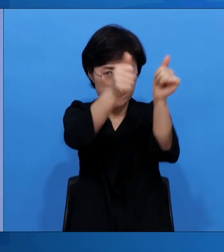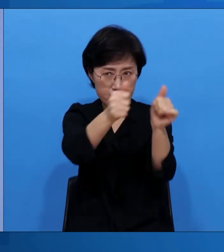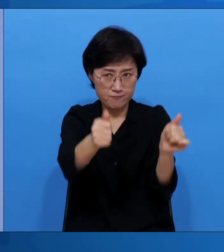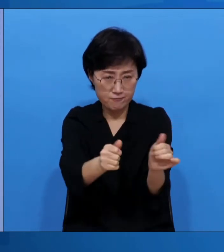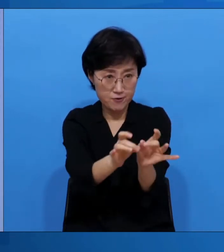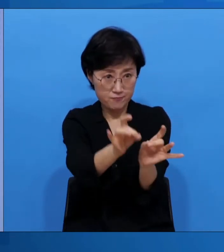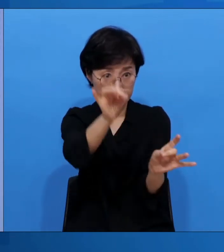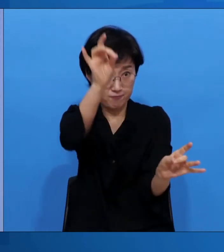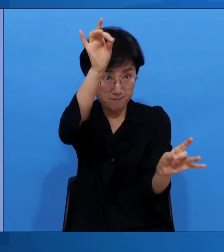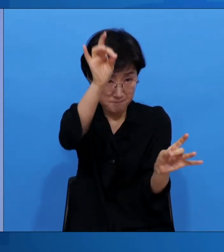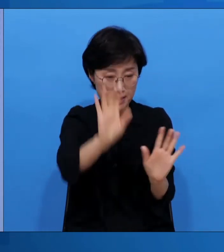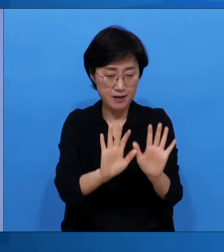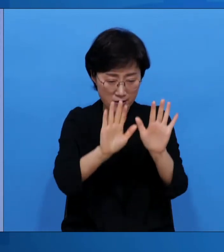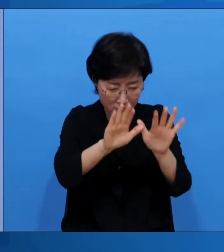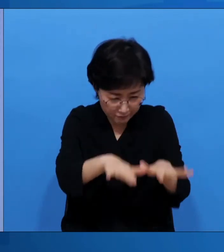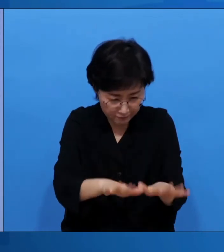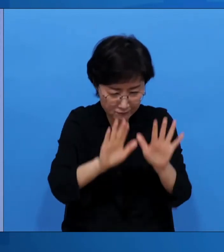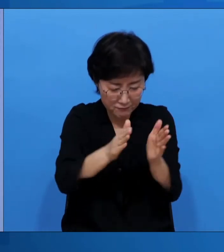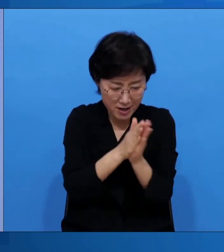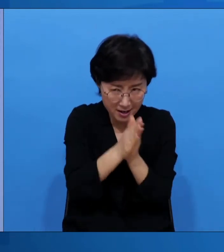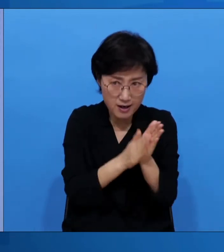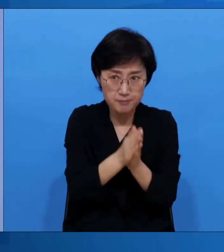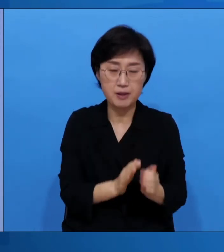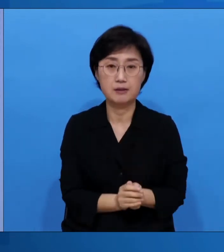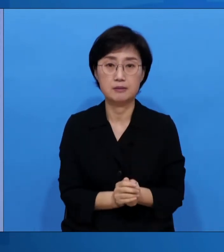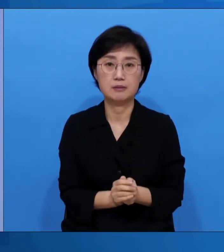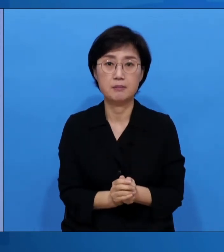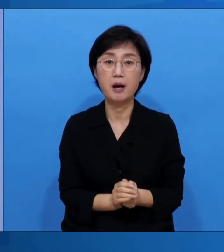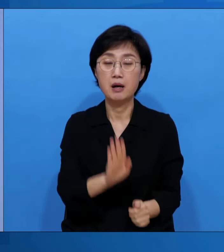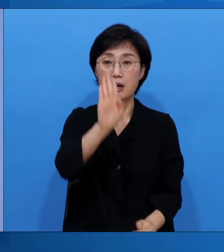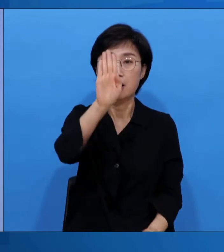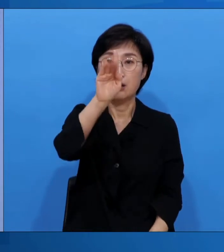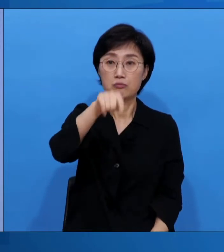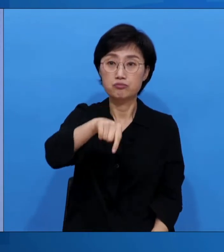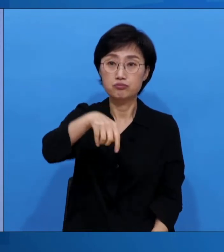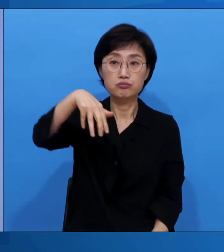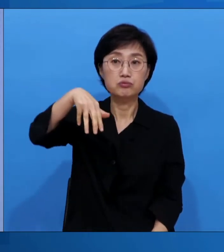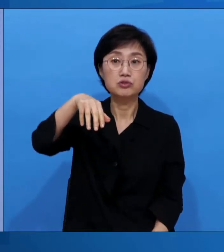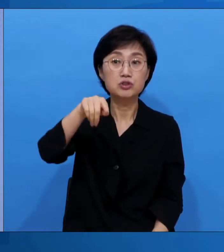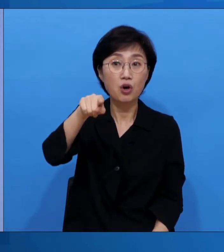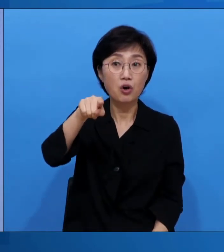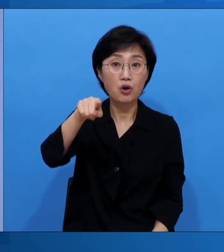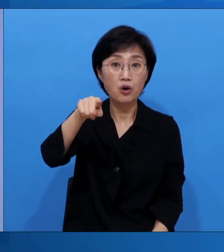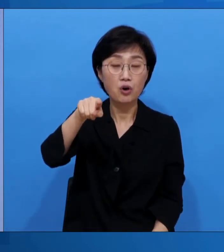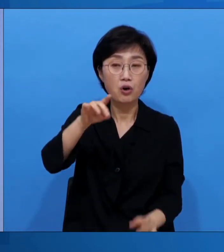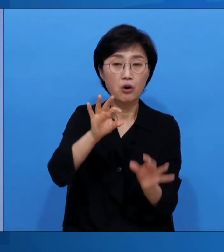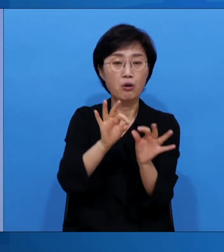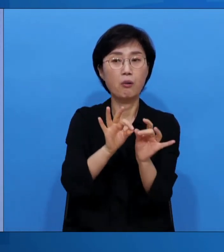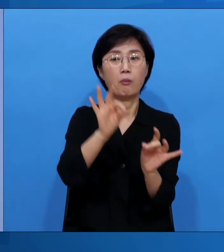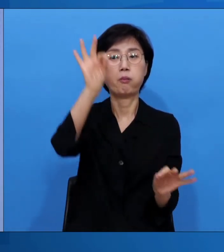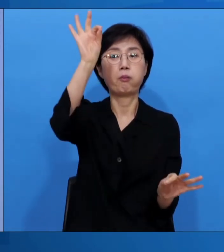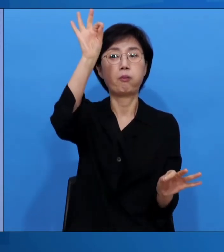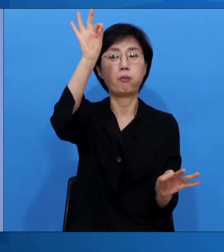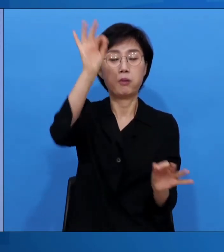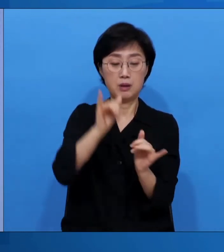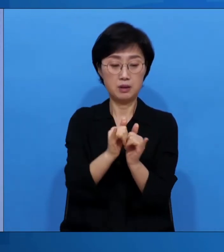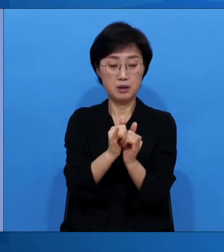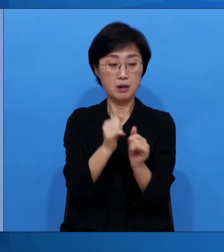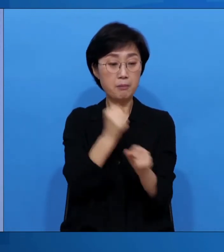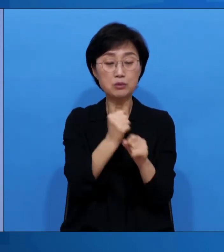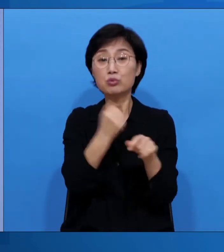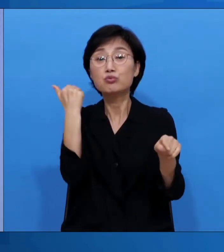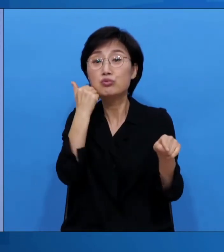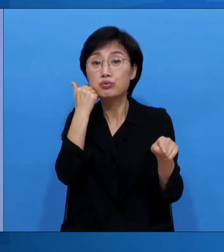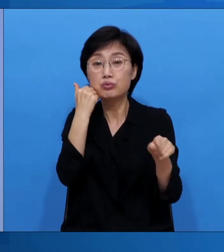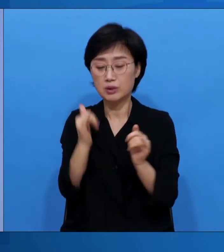and bow down to them. How foolish is that? 아니 부처가 누가 사람이 만들었어요. And so who made that Buddhist idol? 만들어 놓고 절한다니까. It's made